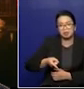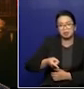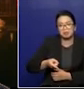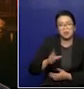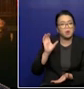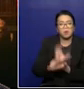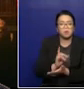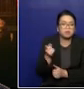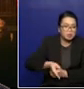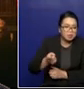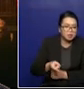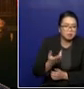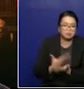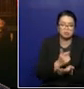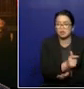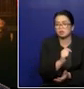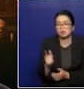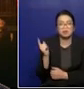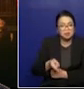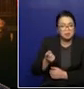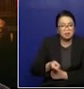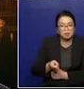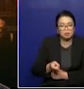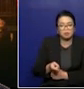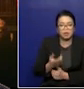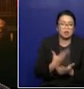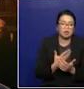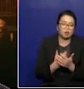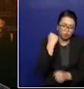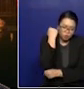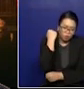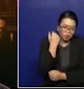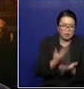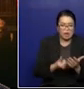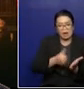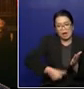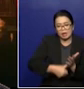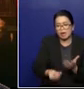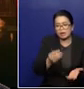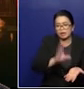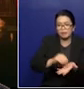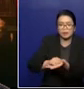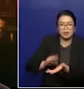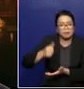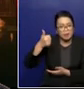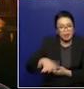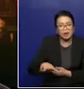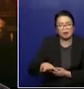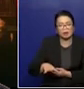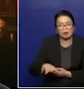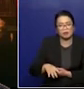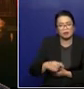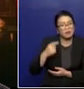งบประมาณใช้จ่ายก็ยังใช้จ่ายเหมือนเดิมฮะก็ไม่มีจะกินอยู่แล้วเก็บรายได้ก็เก็บไม่ได้ภาษีก็เก็บไม่ได้ท่าน